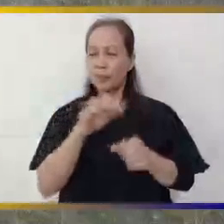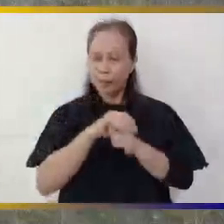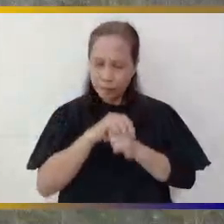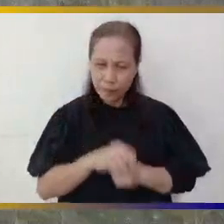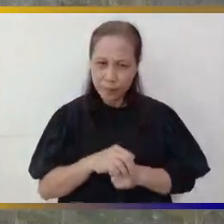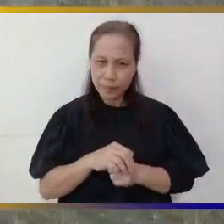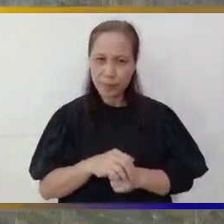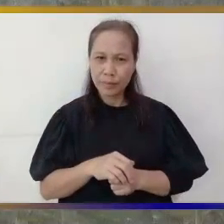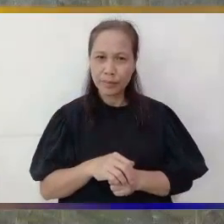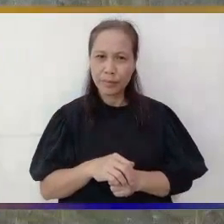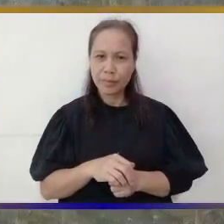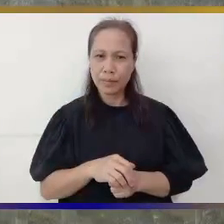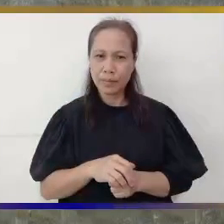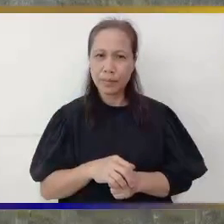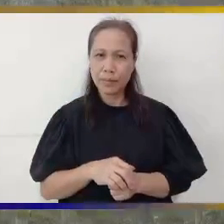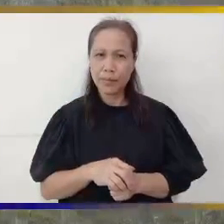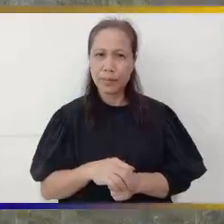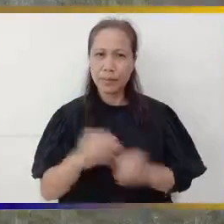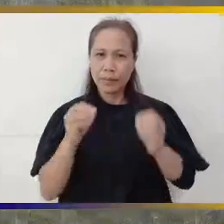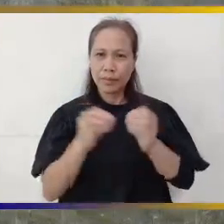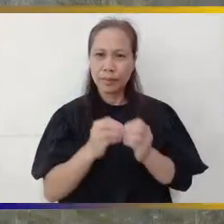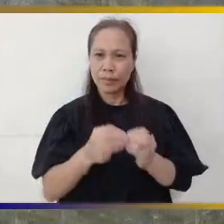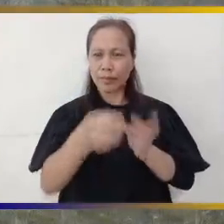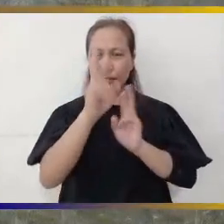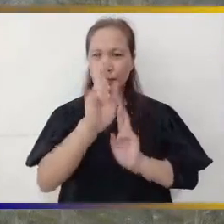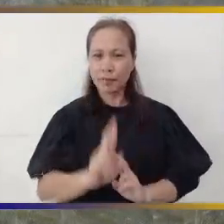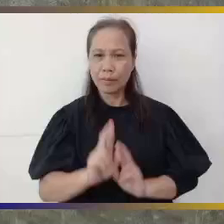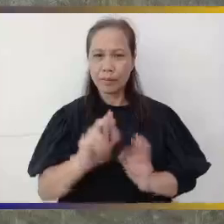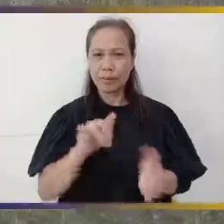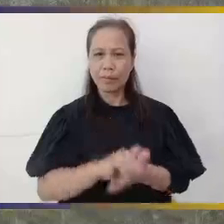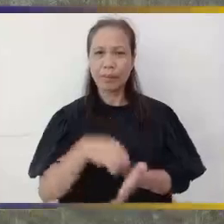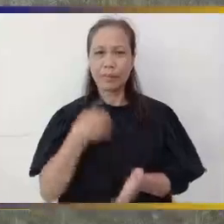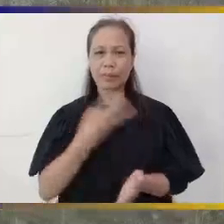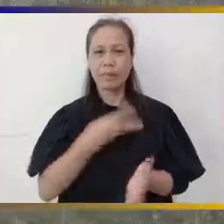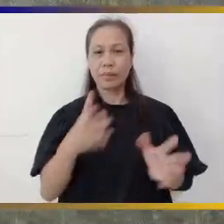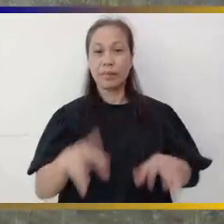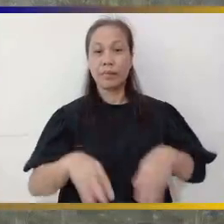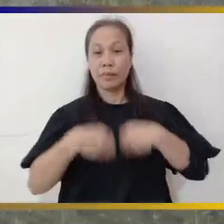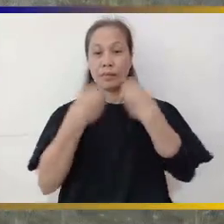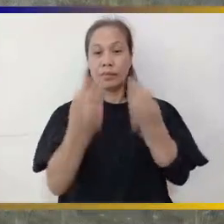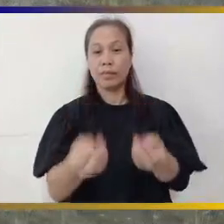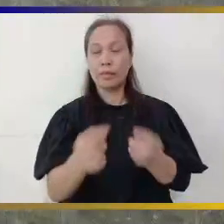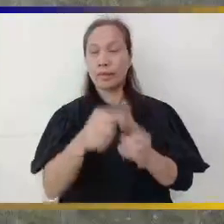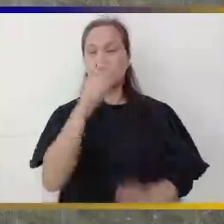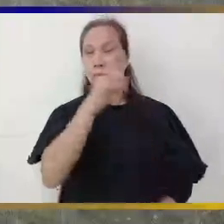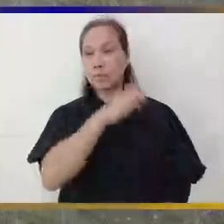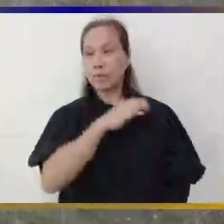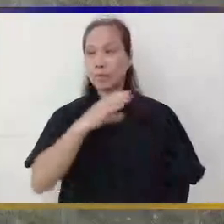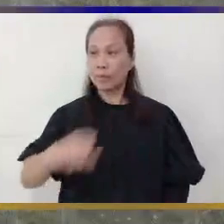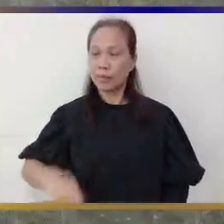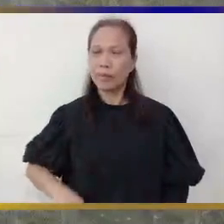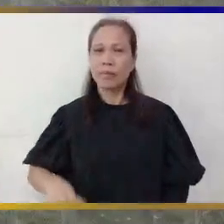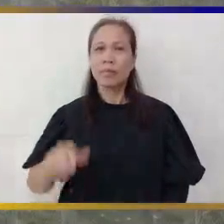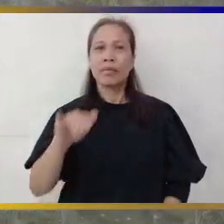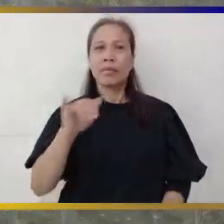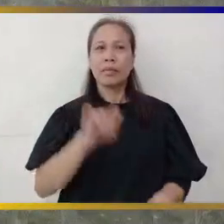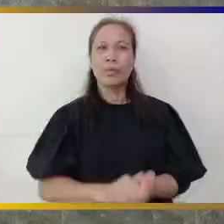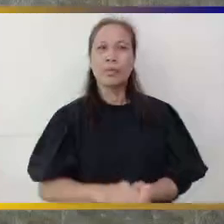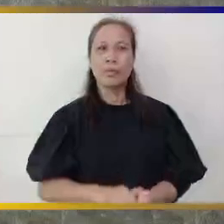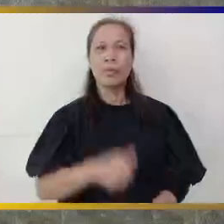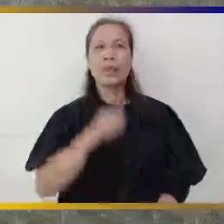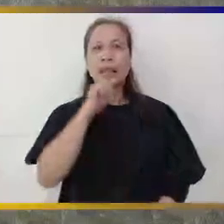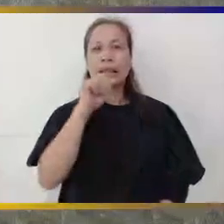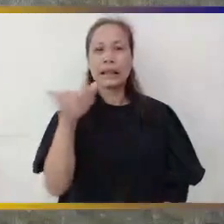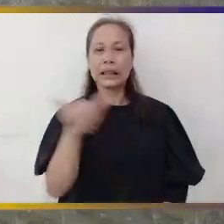reverence no na ibibigay Dapat natin kay Kristo na hindi katulad ng ibinibigay natin